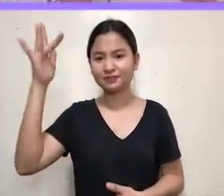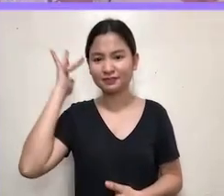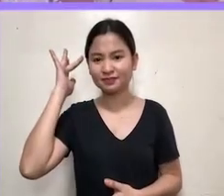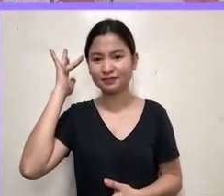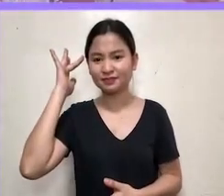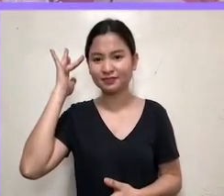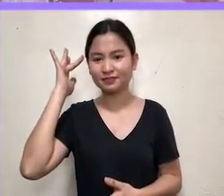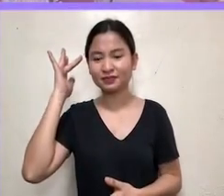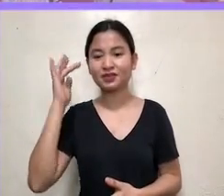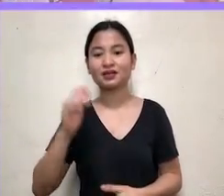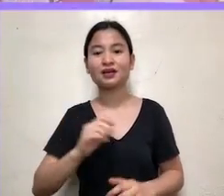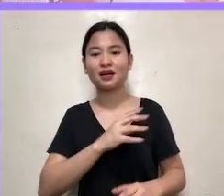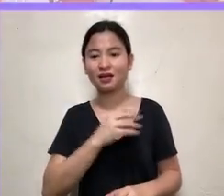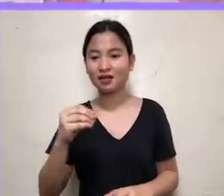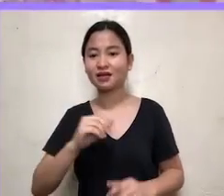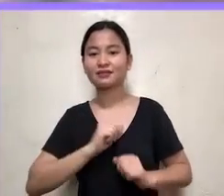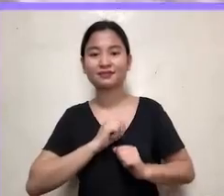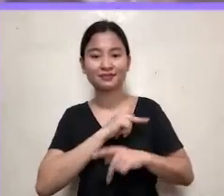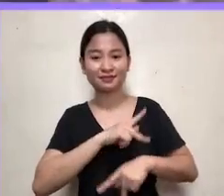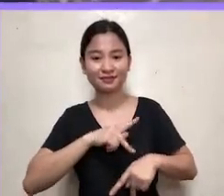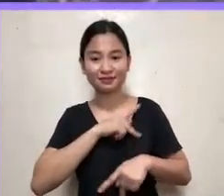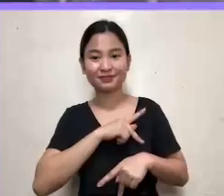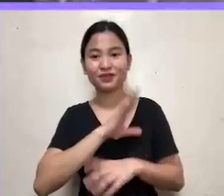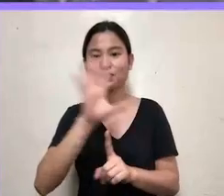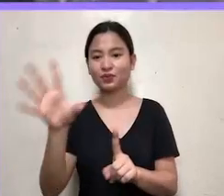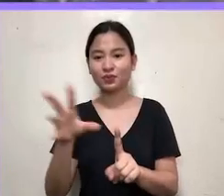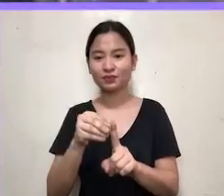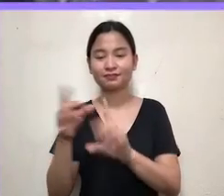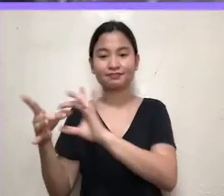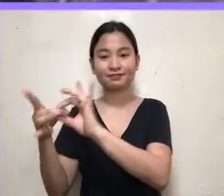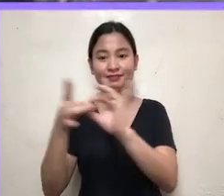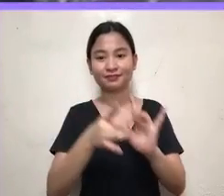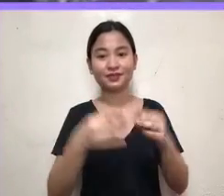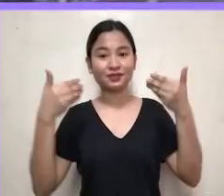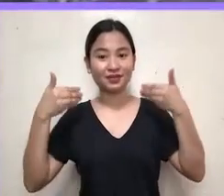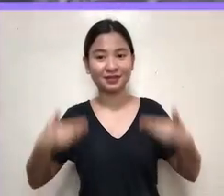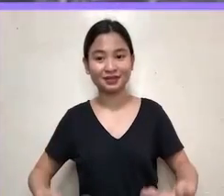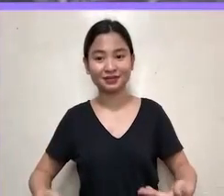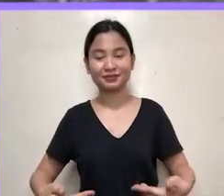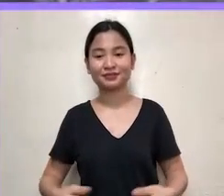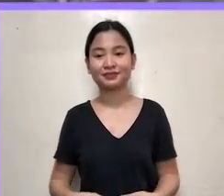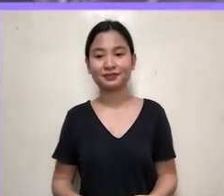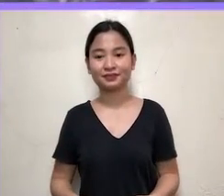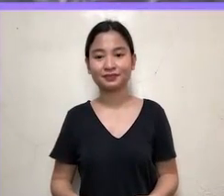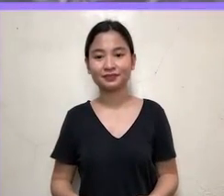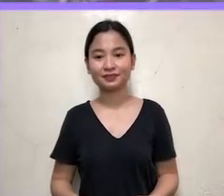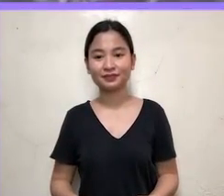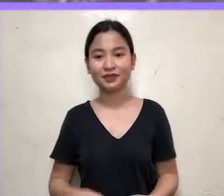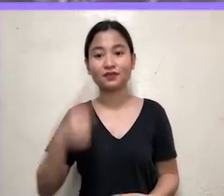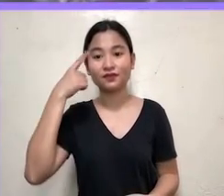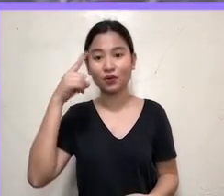na sensitibo at may pagkilala sa kanilang kabuuang kalinangan.